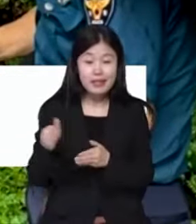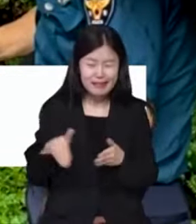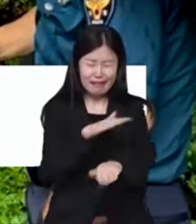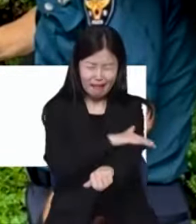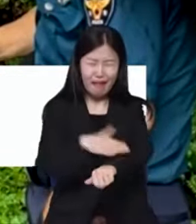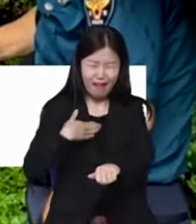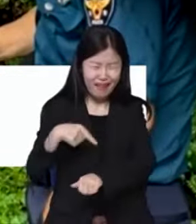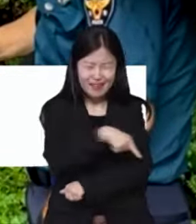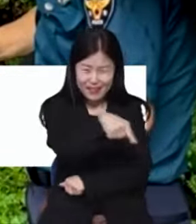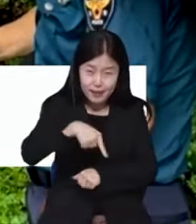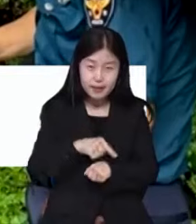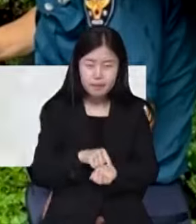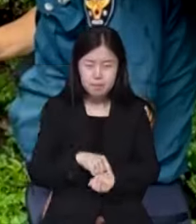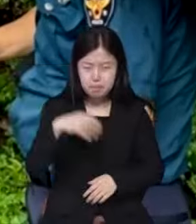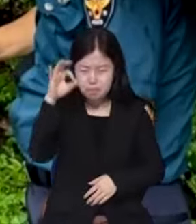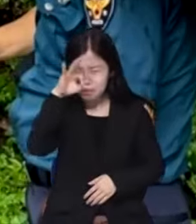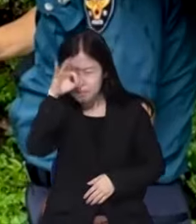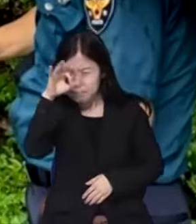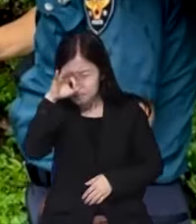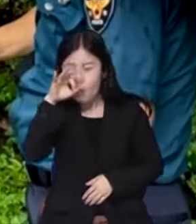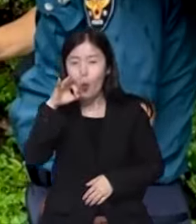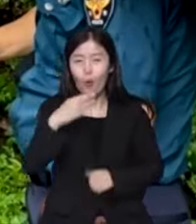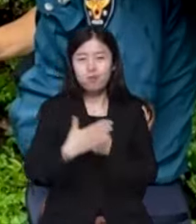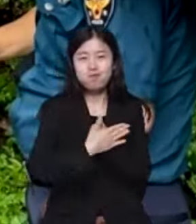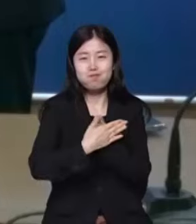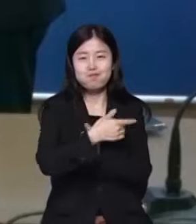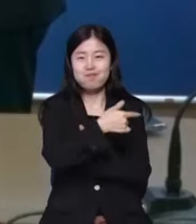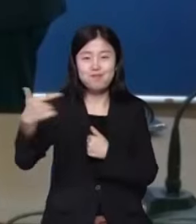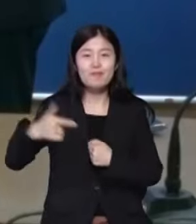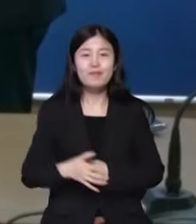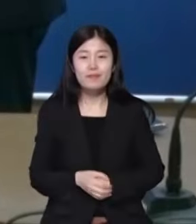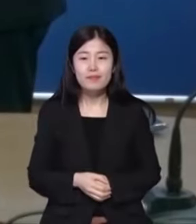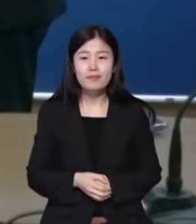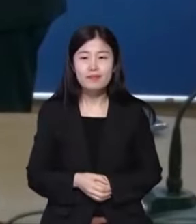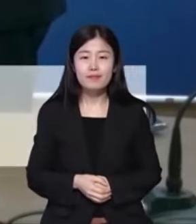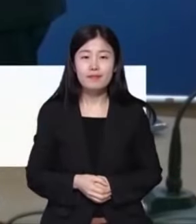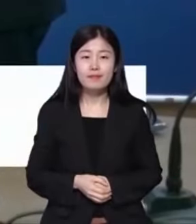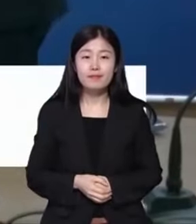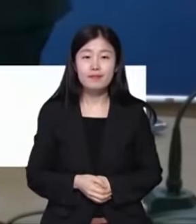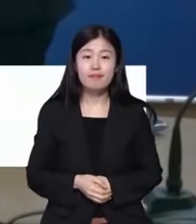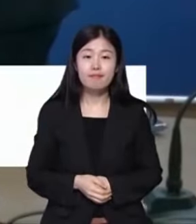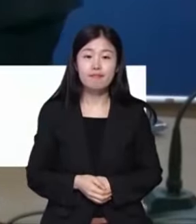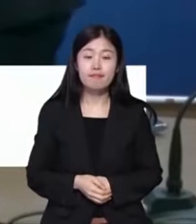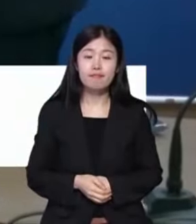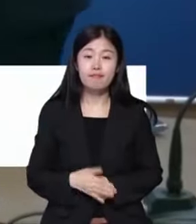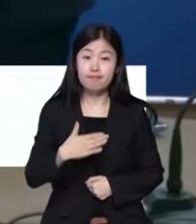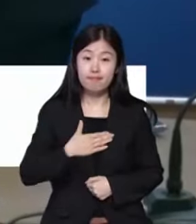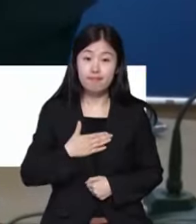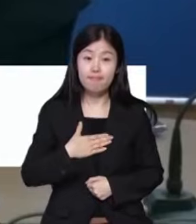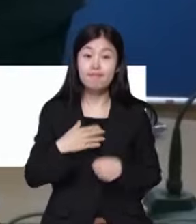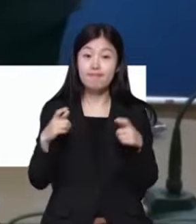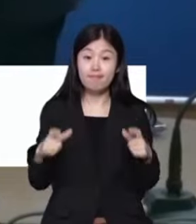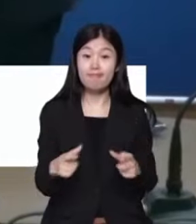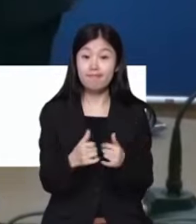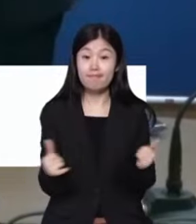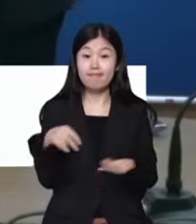기억했던 주민의 제보가 결정적인 역할을 했습니다. 주민의 한 사람으로서 이웃